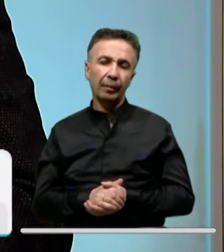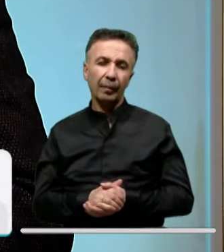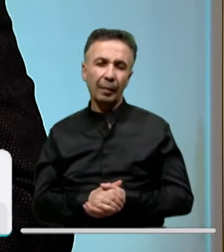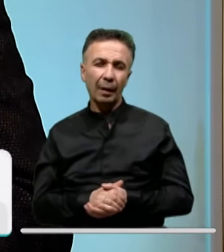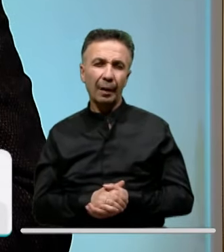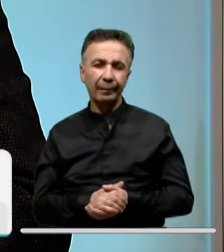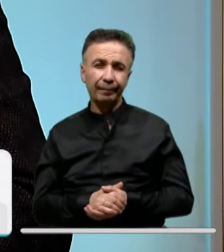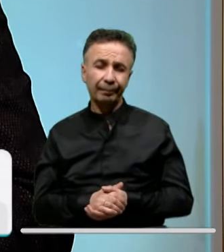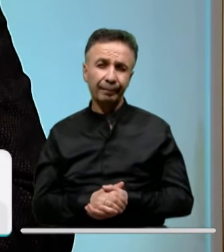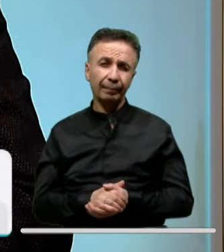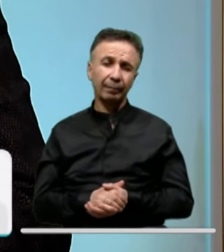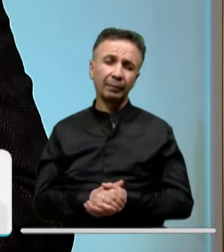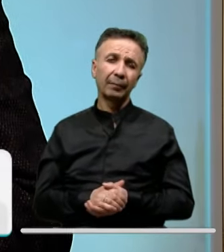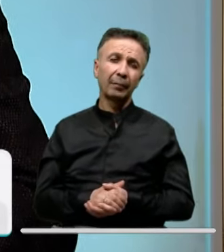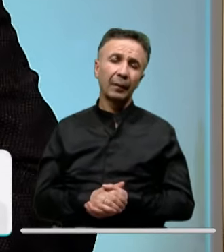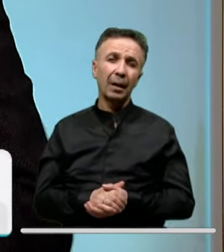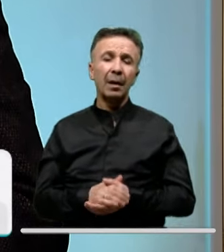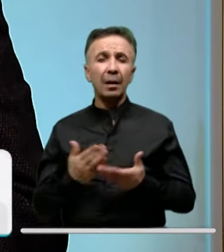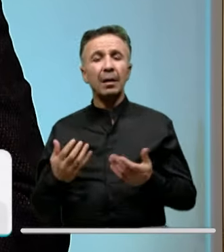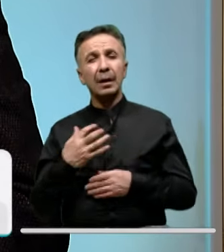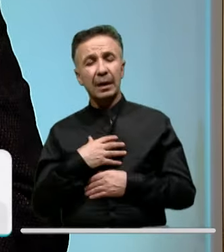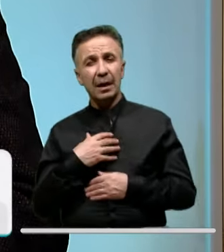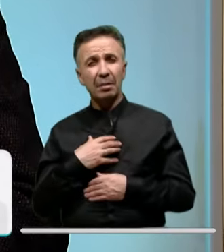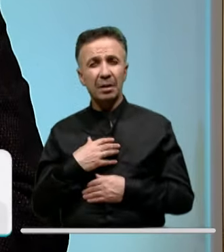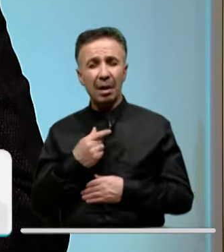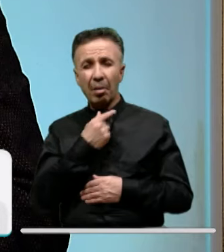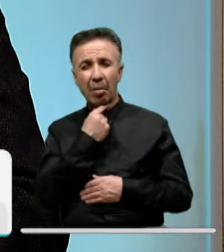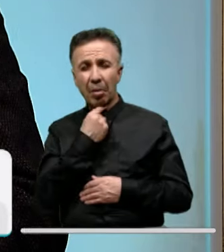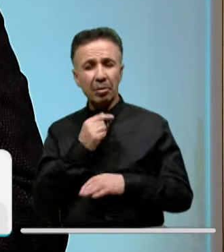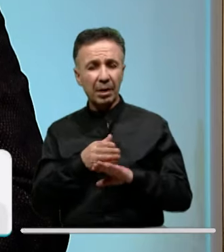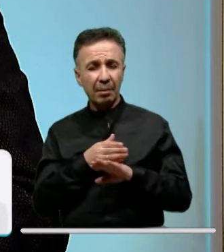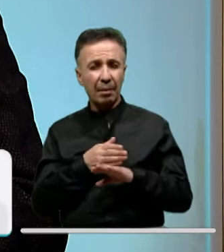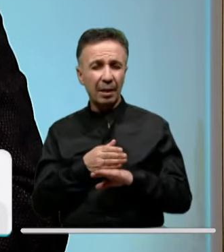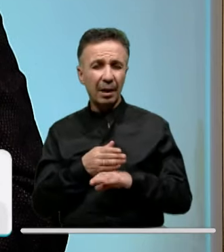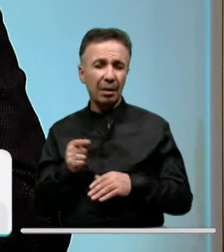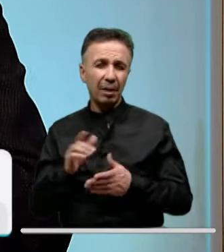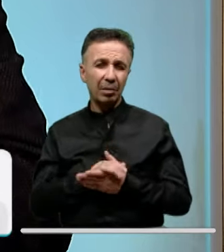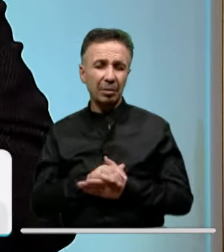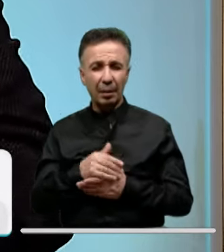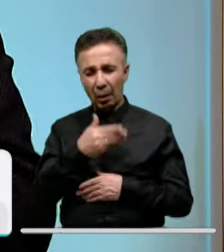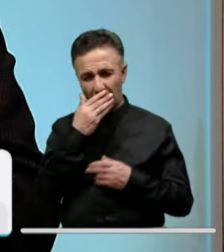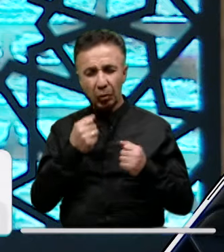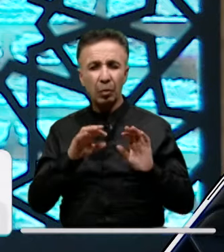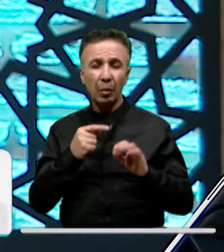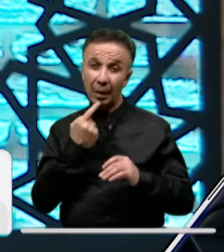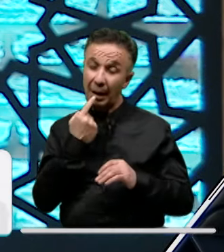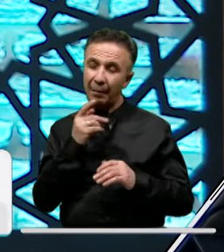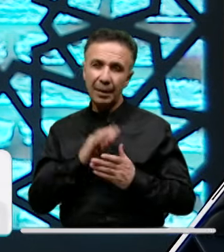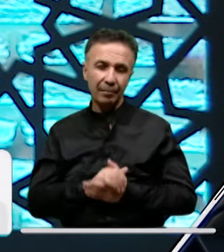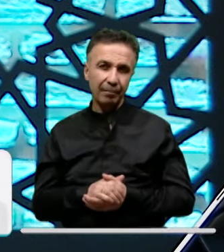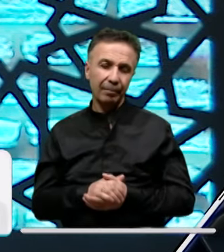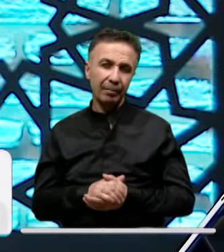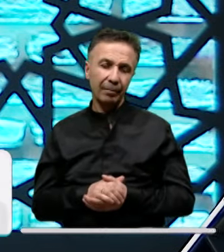alınmamalı. Hatta kendimiz de çeşitli mazeretlerin arkasına sığınarak bu işten de geri durmamalıyız. İnşallah öyle olur hocam.